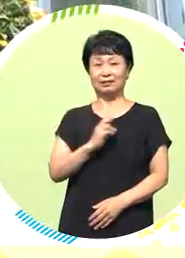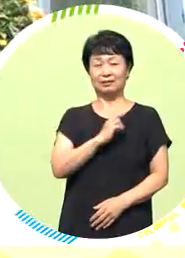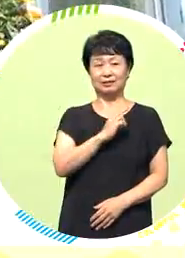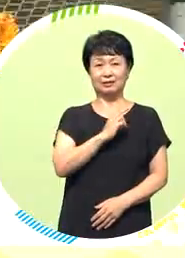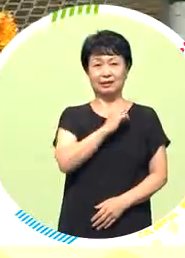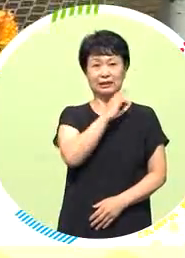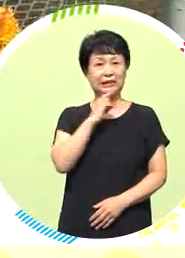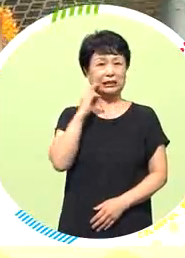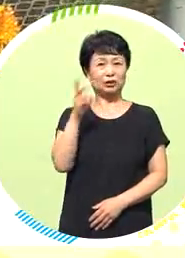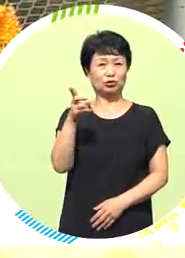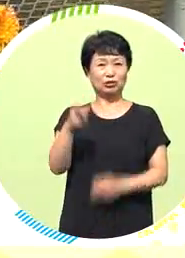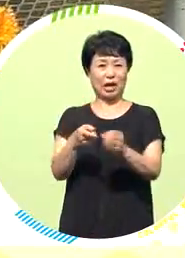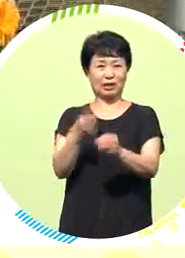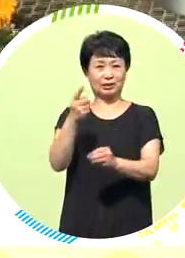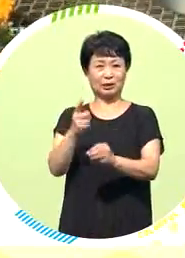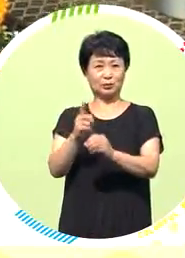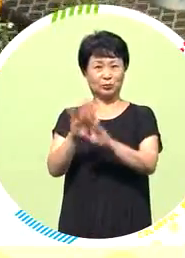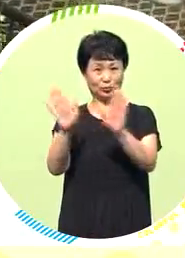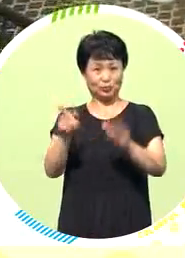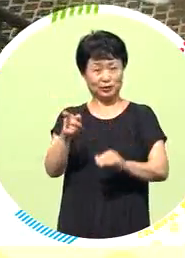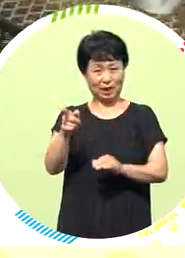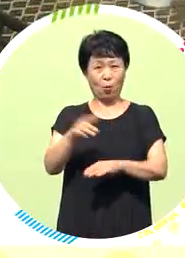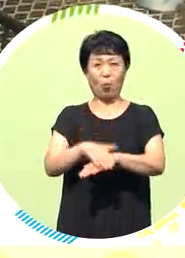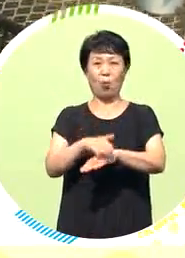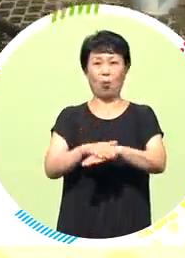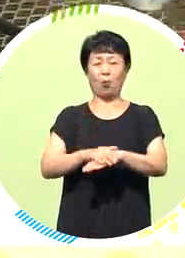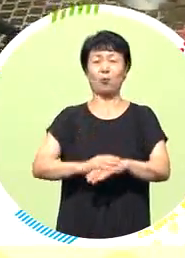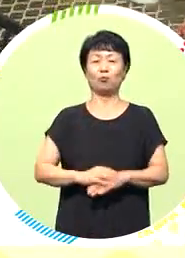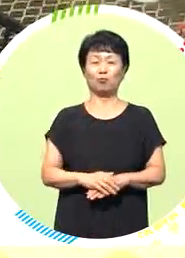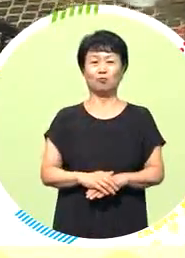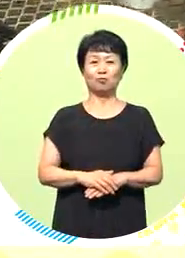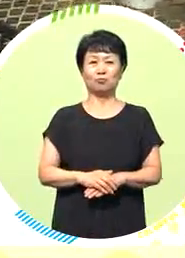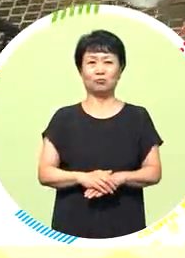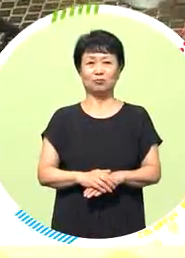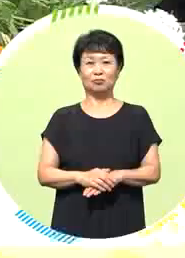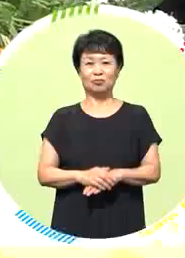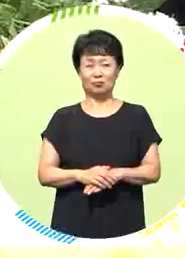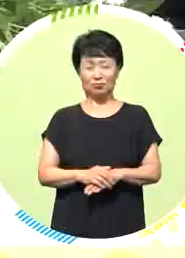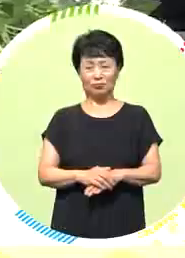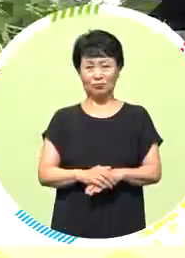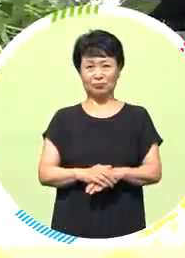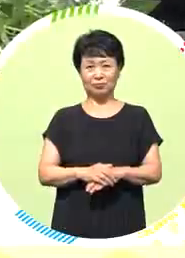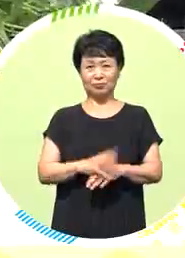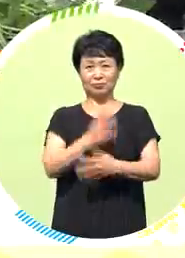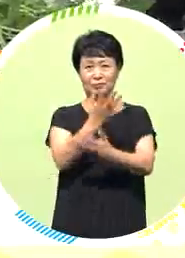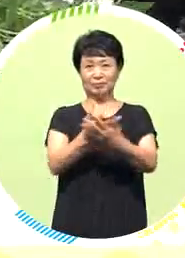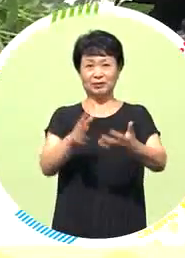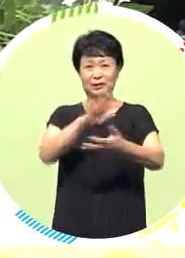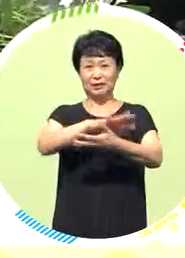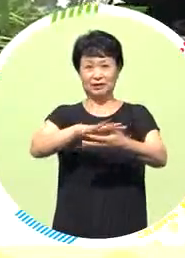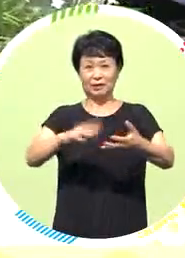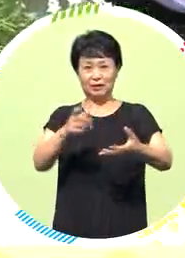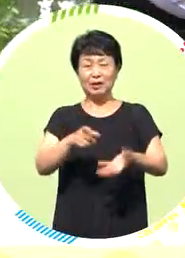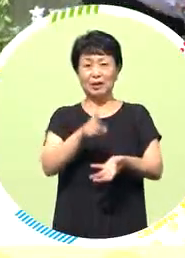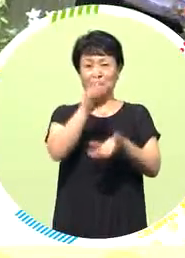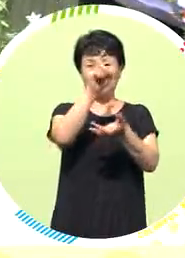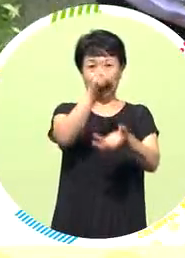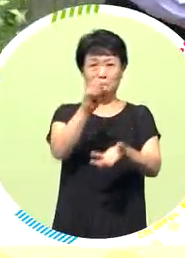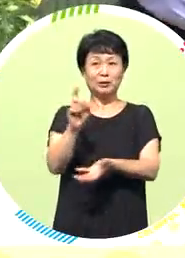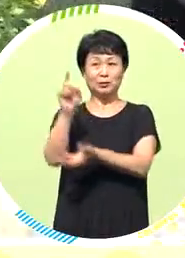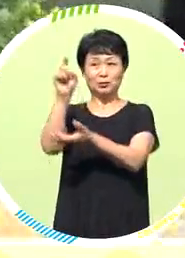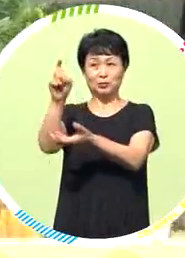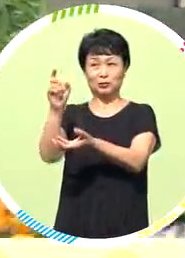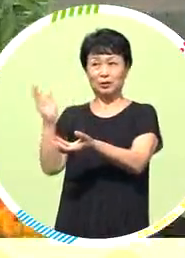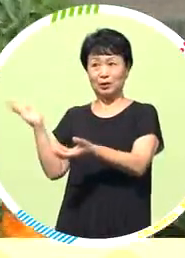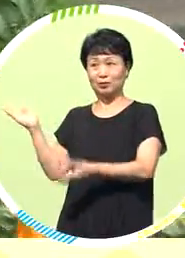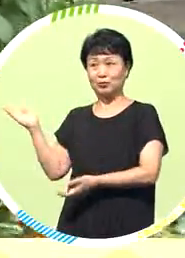始まった歴史ある装飾園芸の技法なんですね。で、草花を植えた鉢とか籠を壁にかけたり吊るしたり